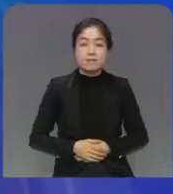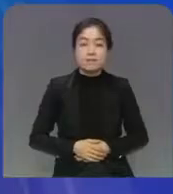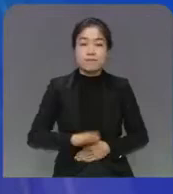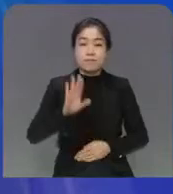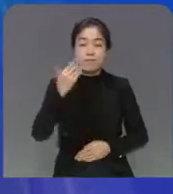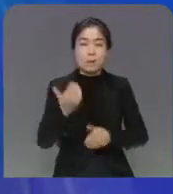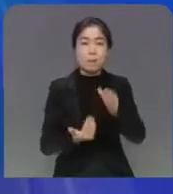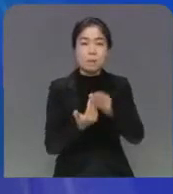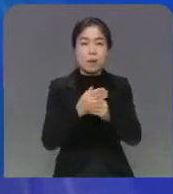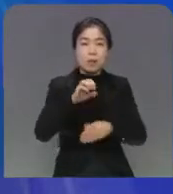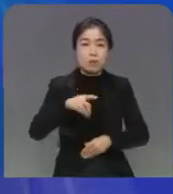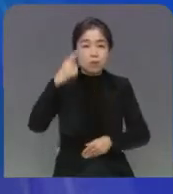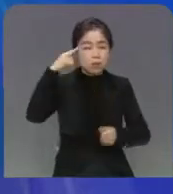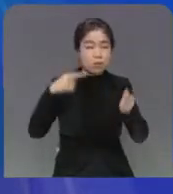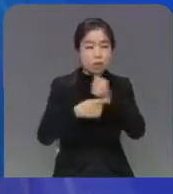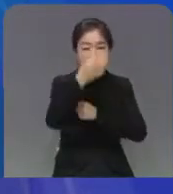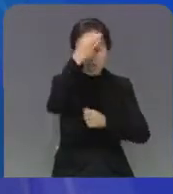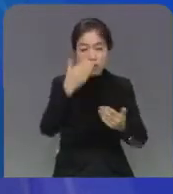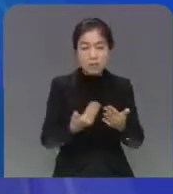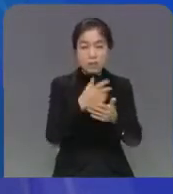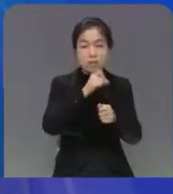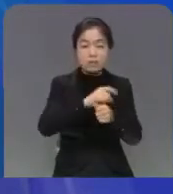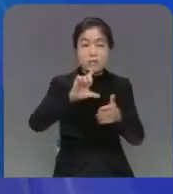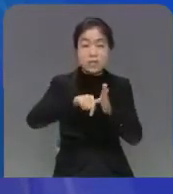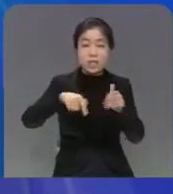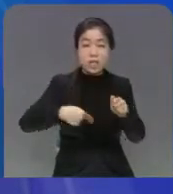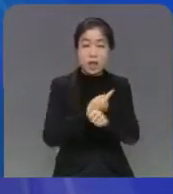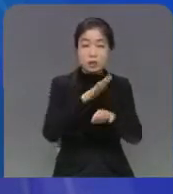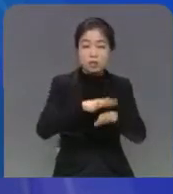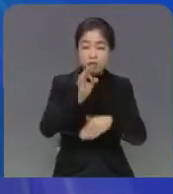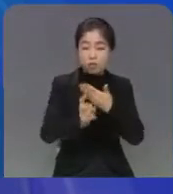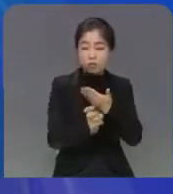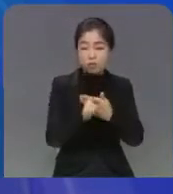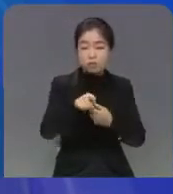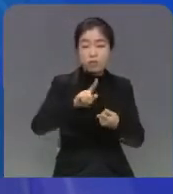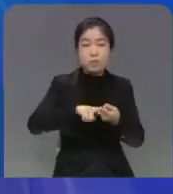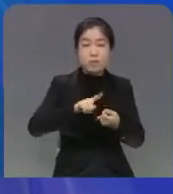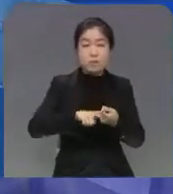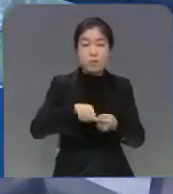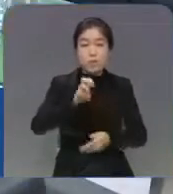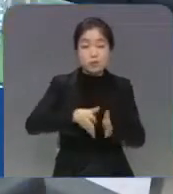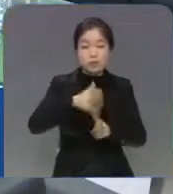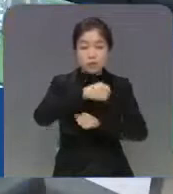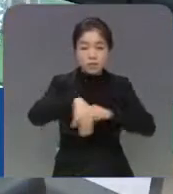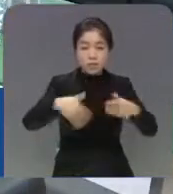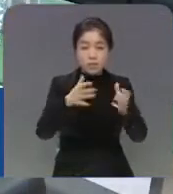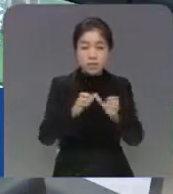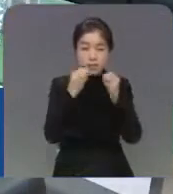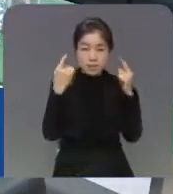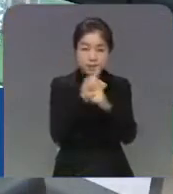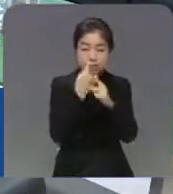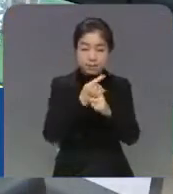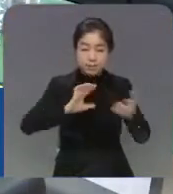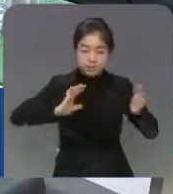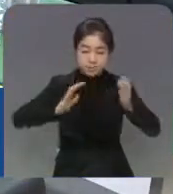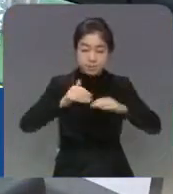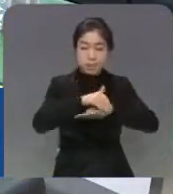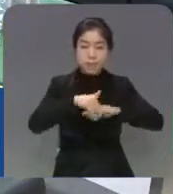최근 불거진 광주과학기술진흥원 시간의 수당 부당 수령 등과 관련해 광주시가 산하기관의 혁신을